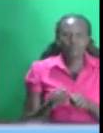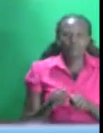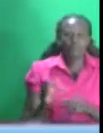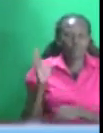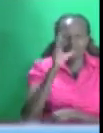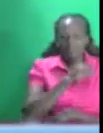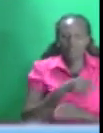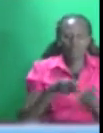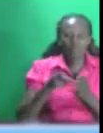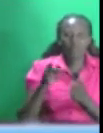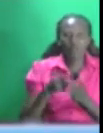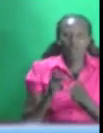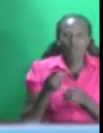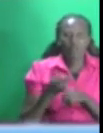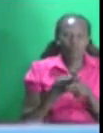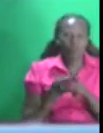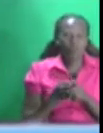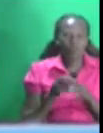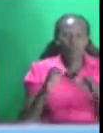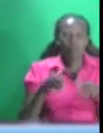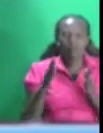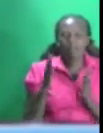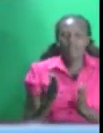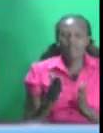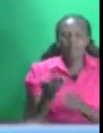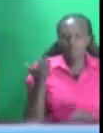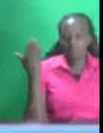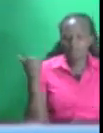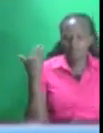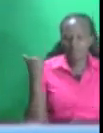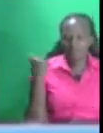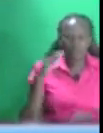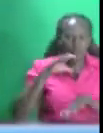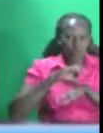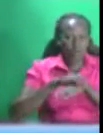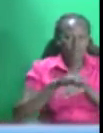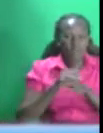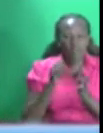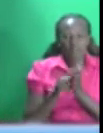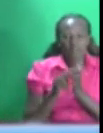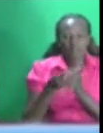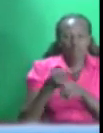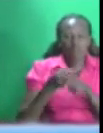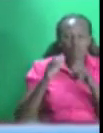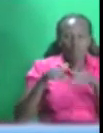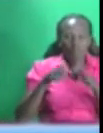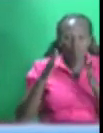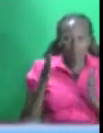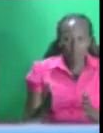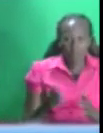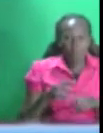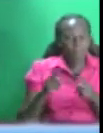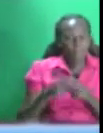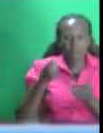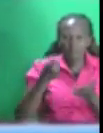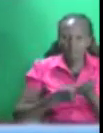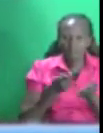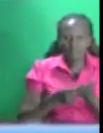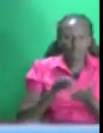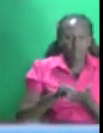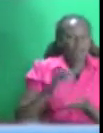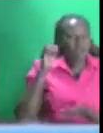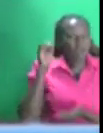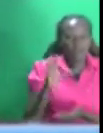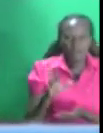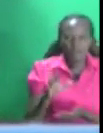kununua mahindi kutoka kwa wakulima? Hapo mbeleni tulikuwa tunapata mahindi kwa wakulima, lakini bei iko juu kwa sababu huko kwa mashinani